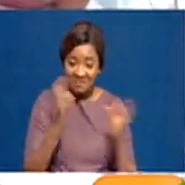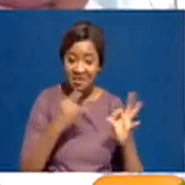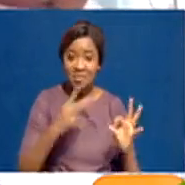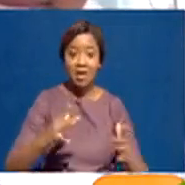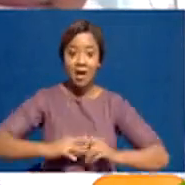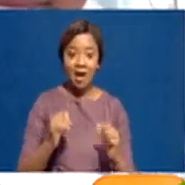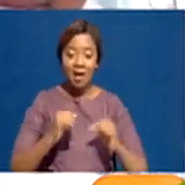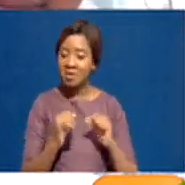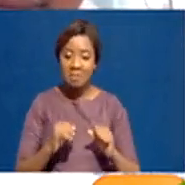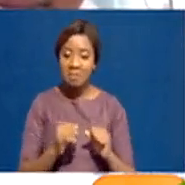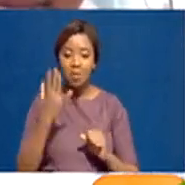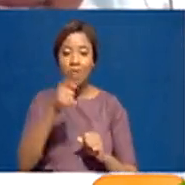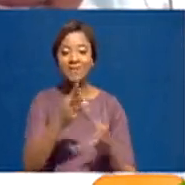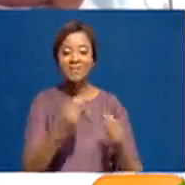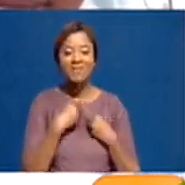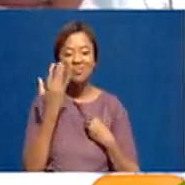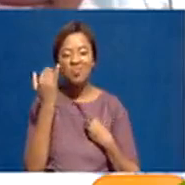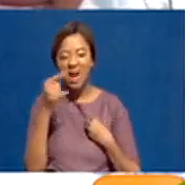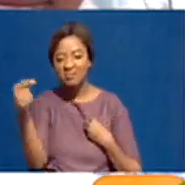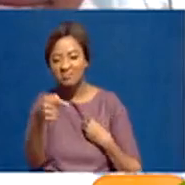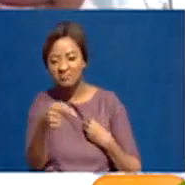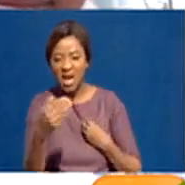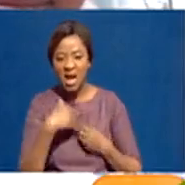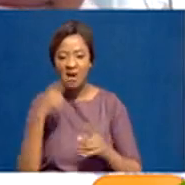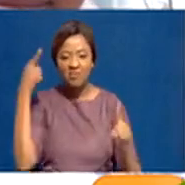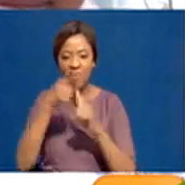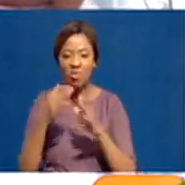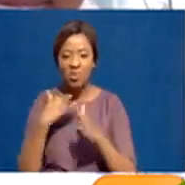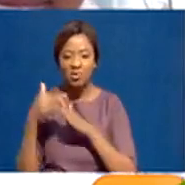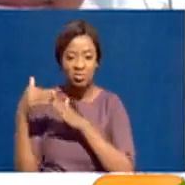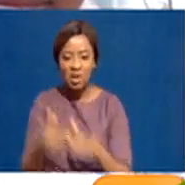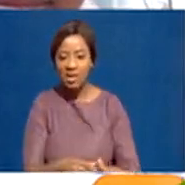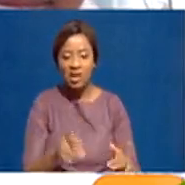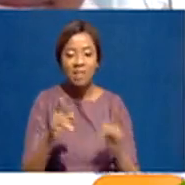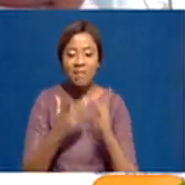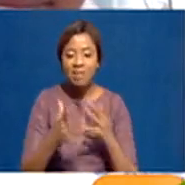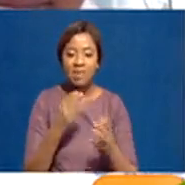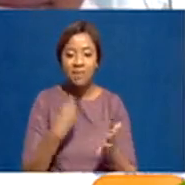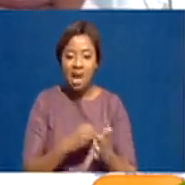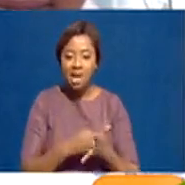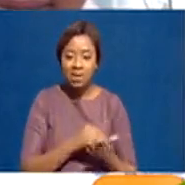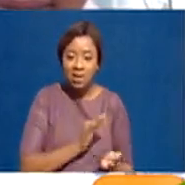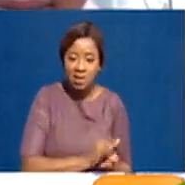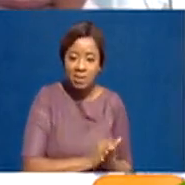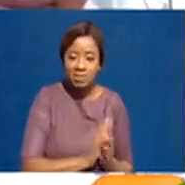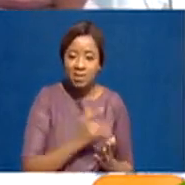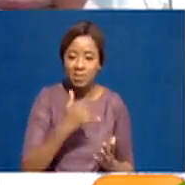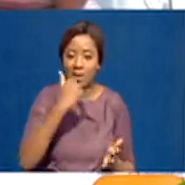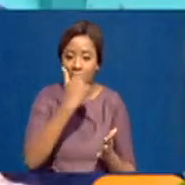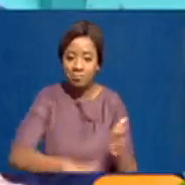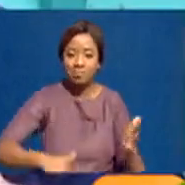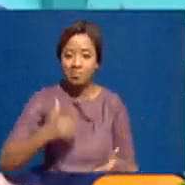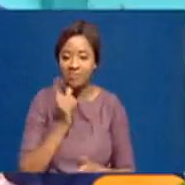itafanya tuhakiwe raini zetu, kunapata raini yako iko hat. Pesa zote zenye ulikuwa umepata kwa kazi yako zote zishaenda na